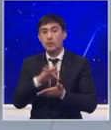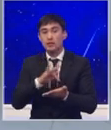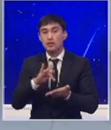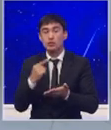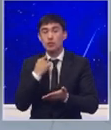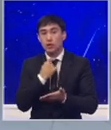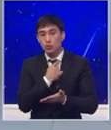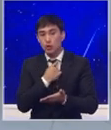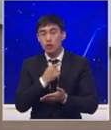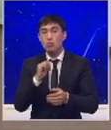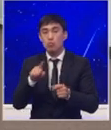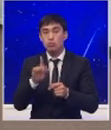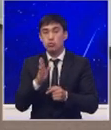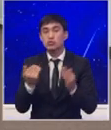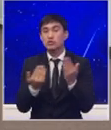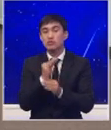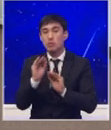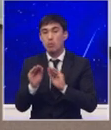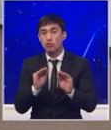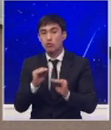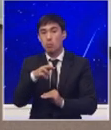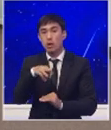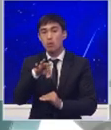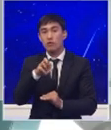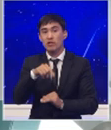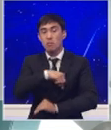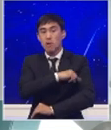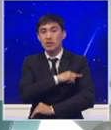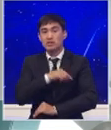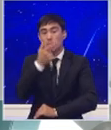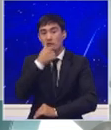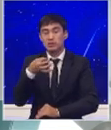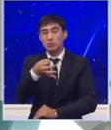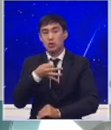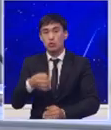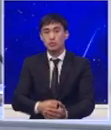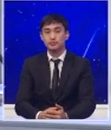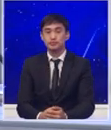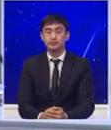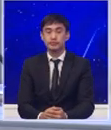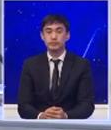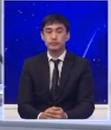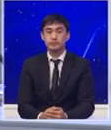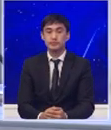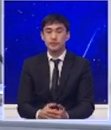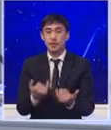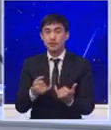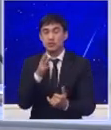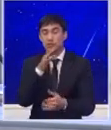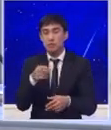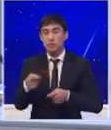отремонтирована и укомплектована современным оборудованием многопрофильная больница в Панфиловском районе. В настоящее время